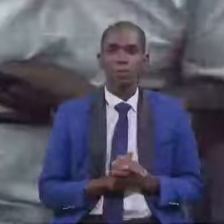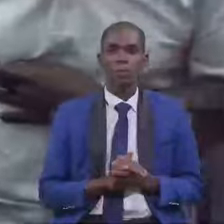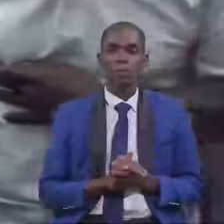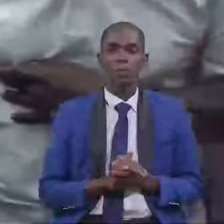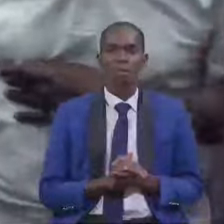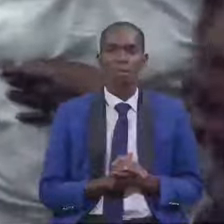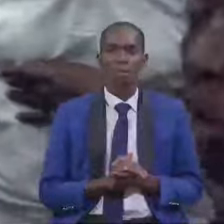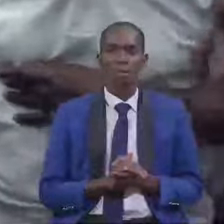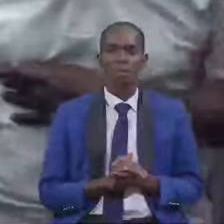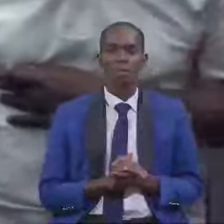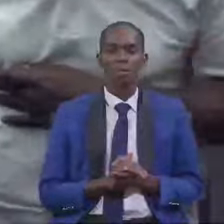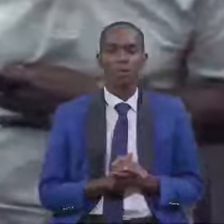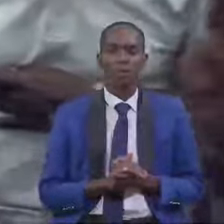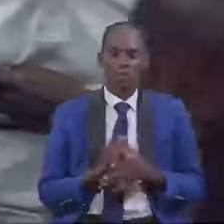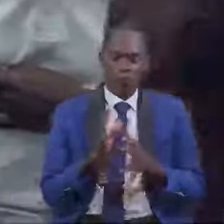Recevez.